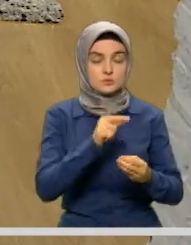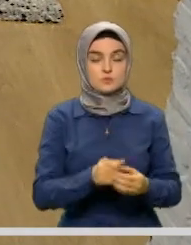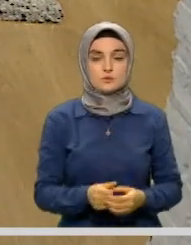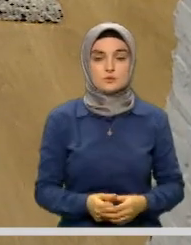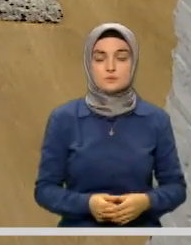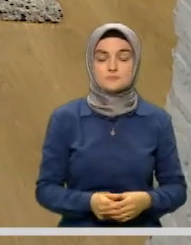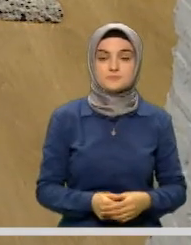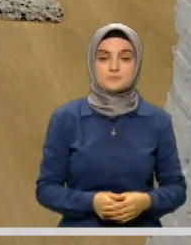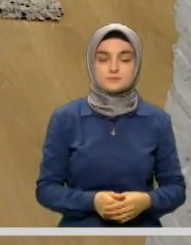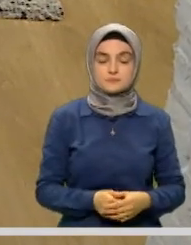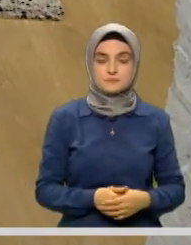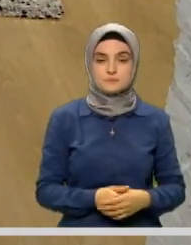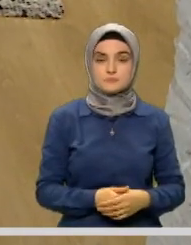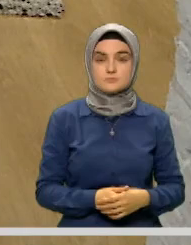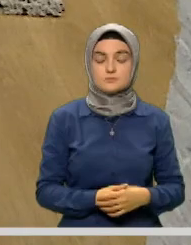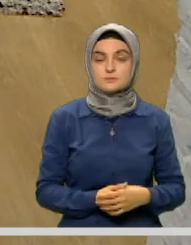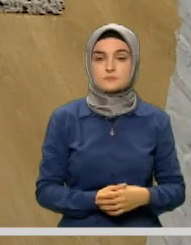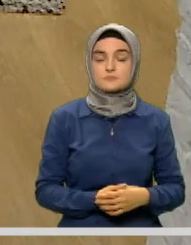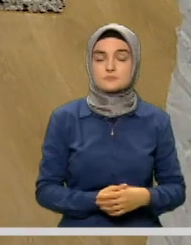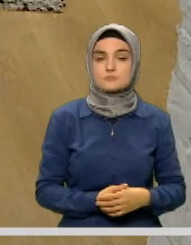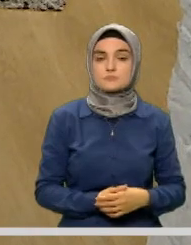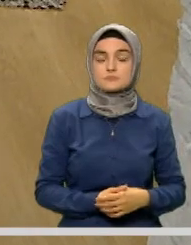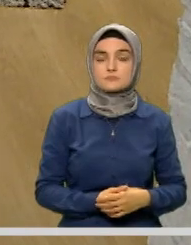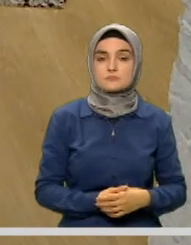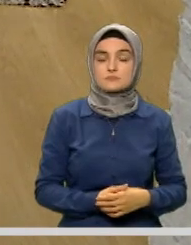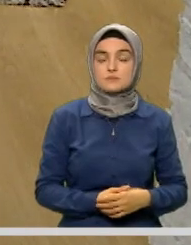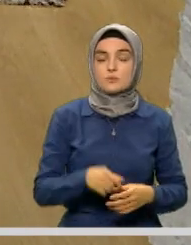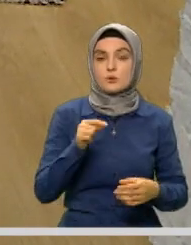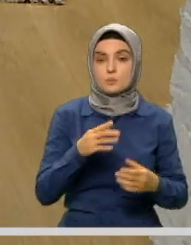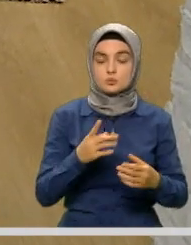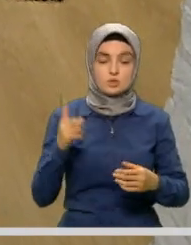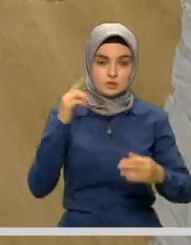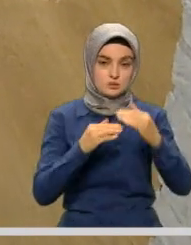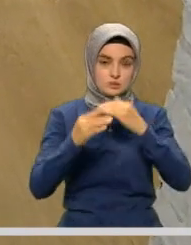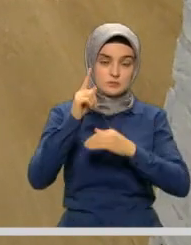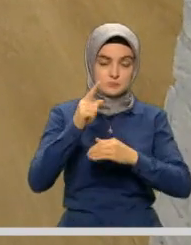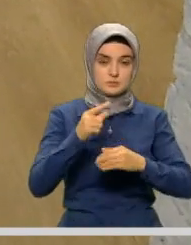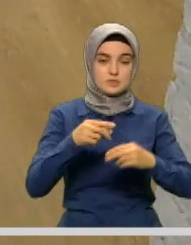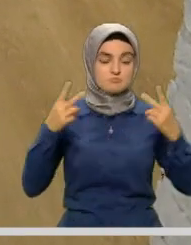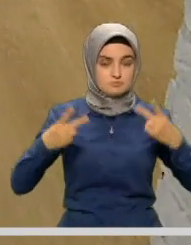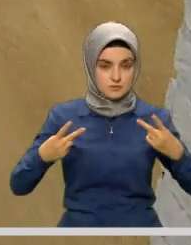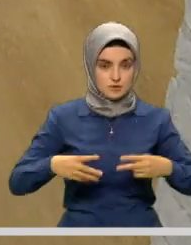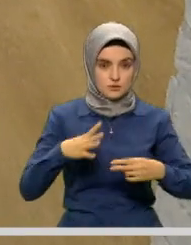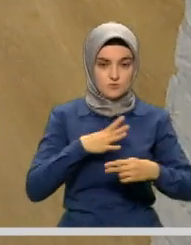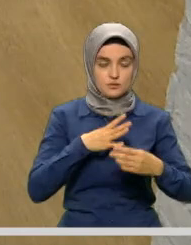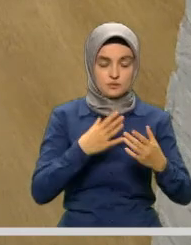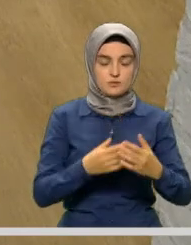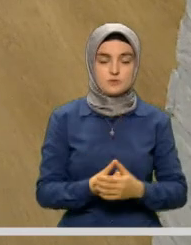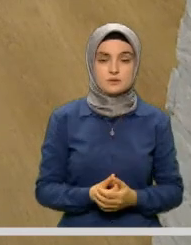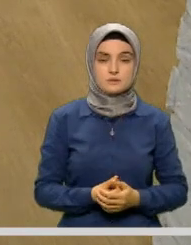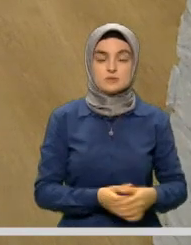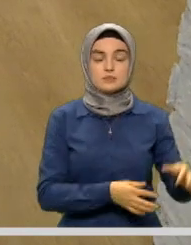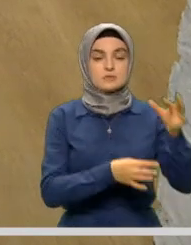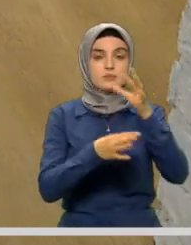kavminin Müslüman olduğunu görüyor. Yani burada aslında Cenab-ı Hak bir mesaj daha veriyor ona. Yani benim aslında